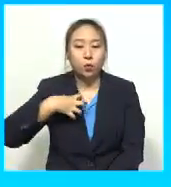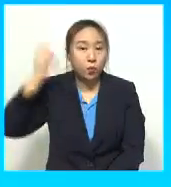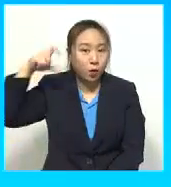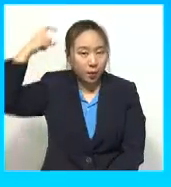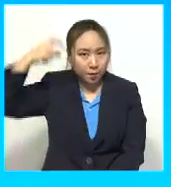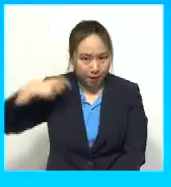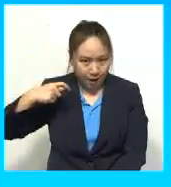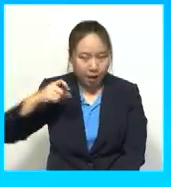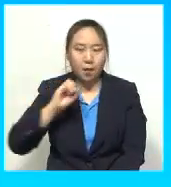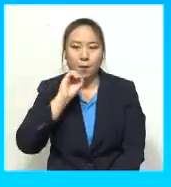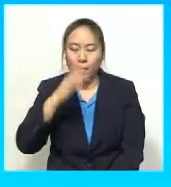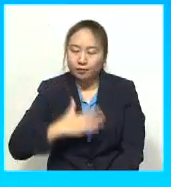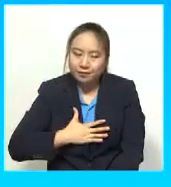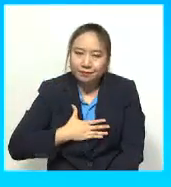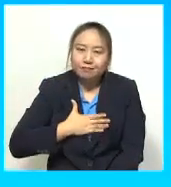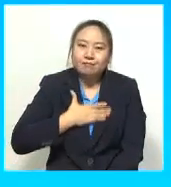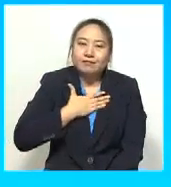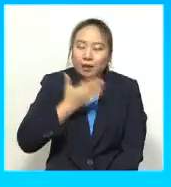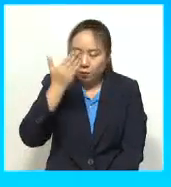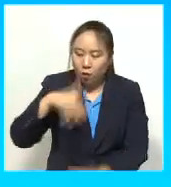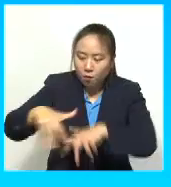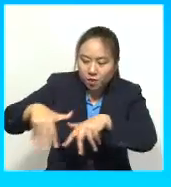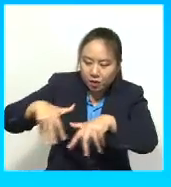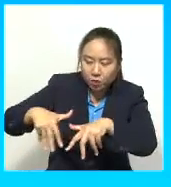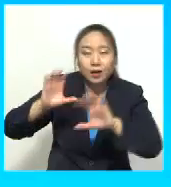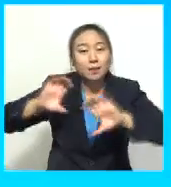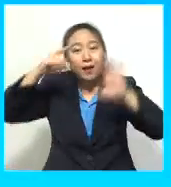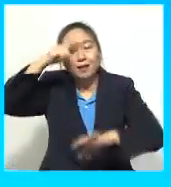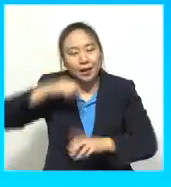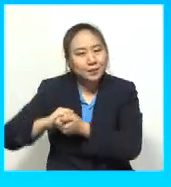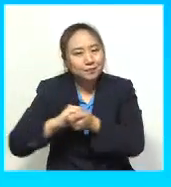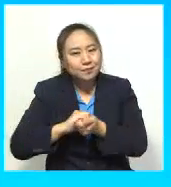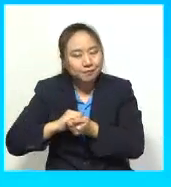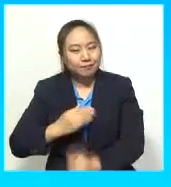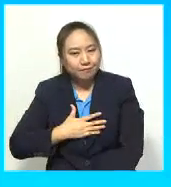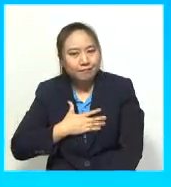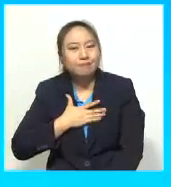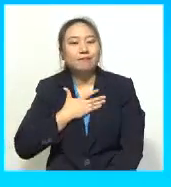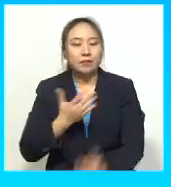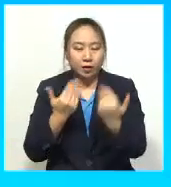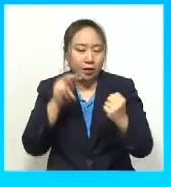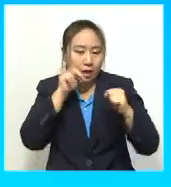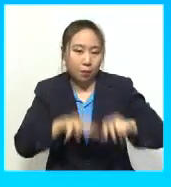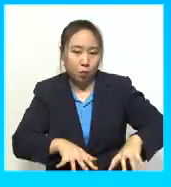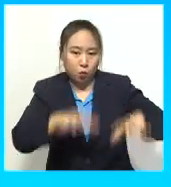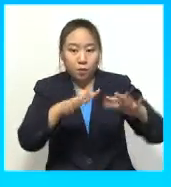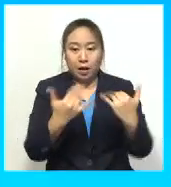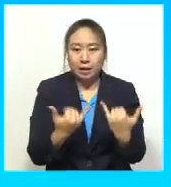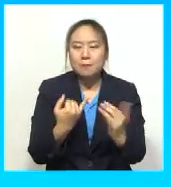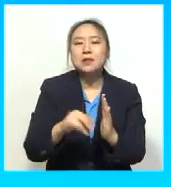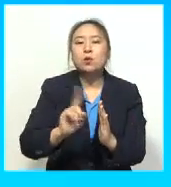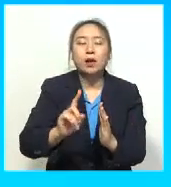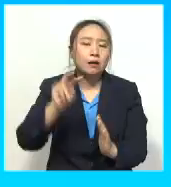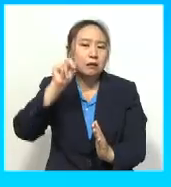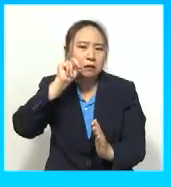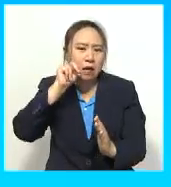ของเมียนมาก็แสดงความซาบซึ้งต่อไมตรีจิตของประชาชนแล้วก็รัฐบาลไทยนะคะแล้วก็บอกว่าอุทกภัยครั้งนี้เนี่ยผลมาจากป